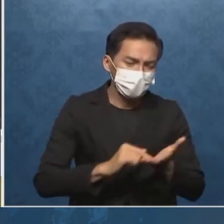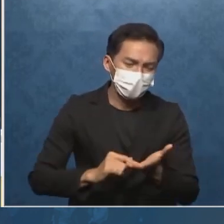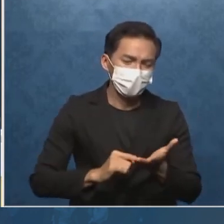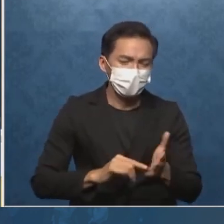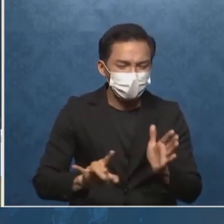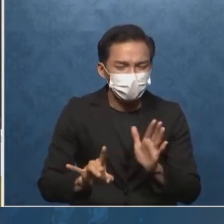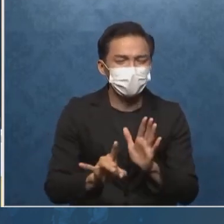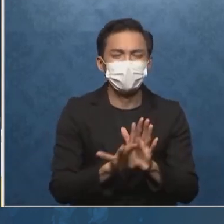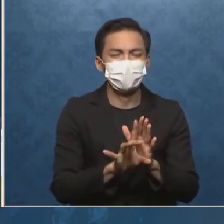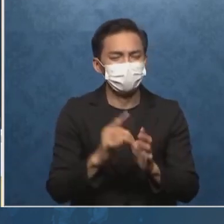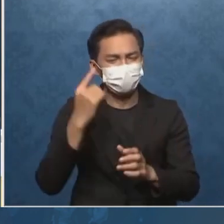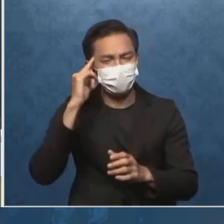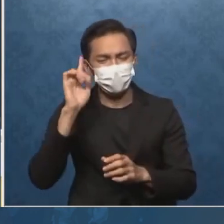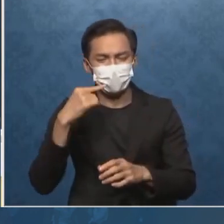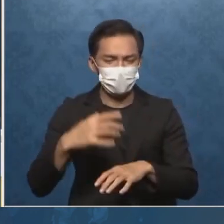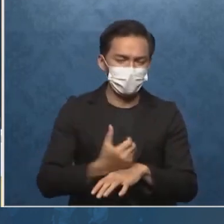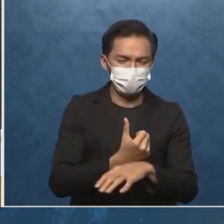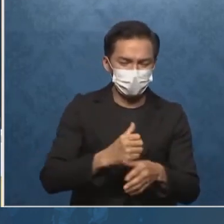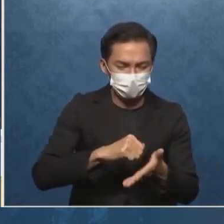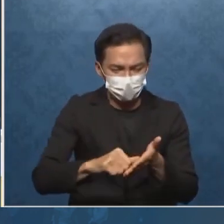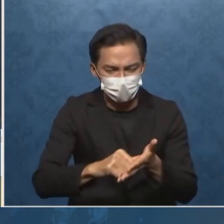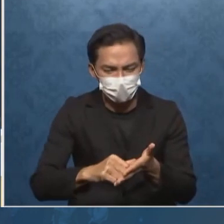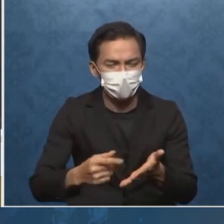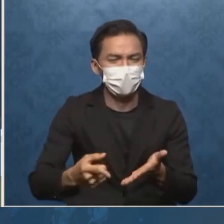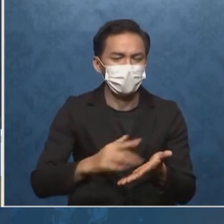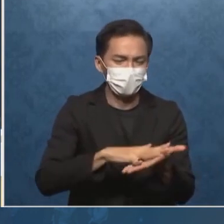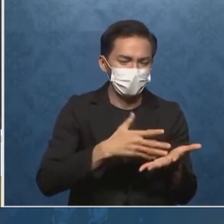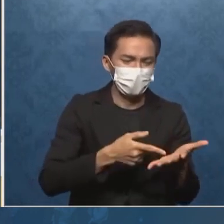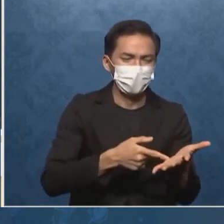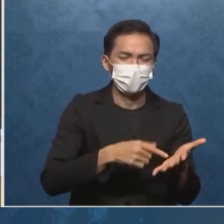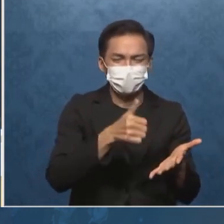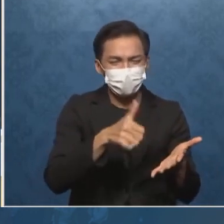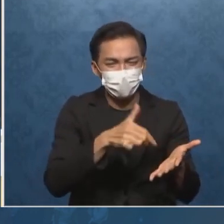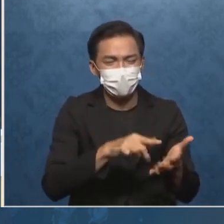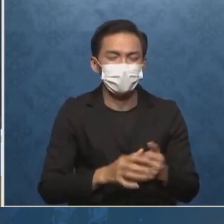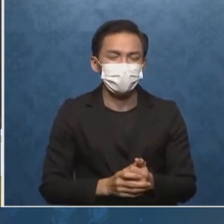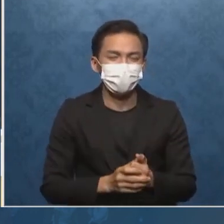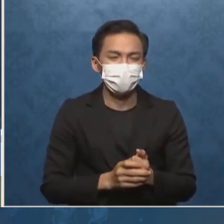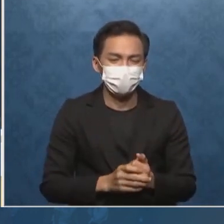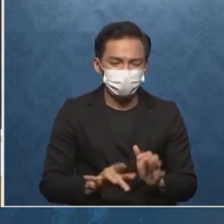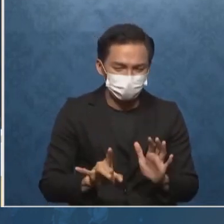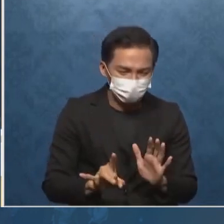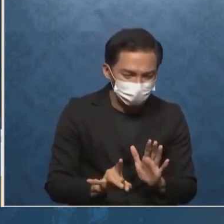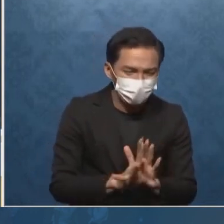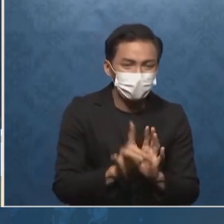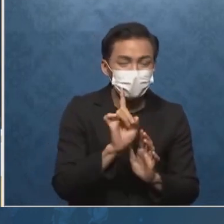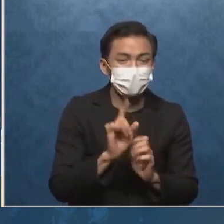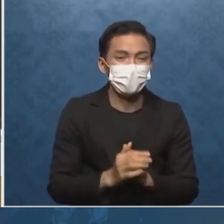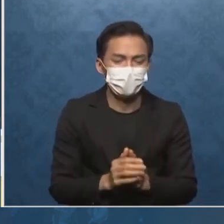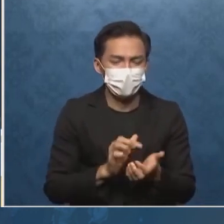ครับถึงที่สุดแล้วไม่รู้ว่าใครจะมีอำนาจจัดการแก้ไขเพื่อการนั้นนะครับสุดท้ายเนี่ยถึงที่สุดแล้วต้องแป๊ป